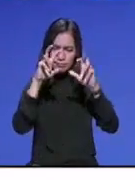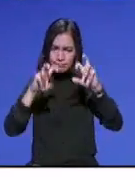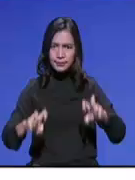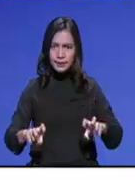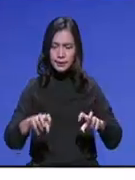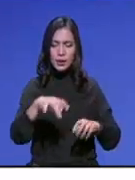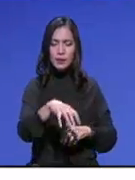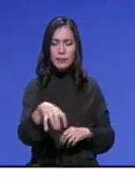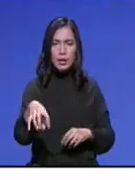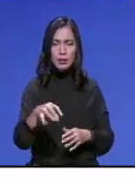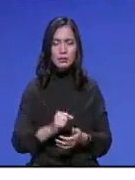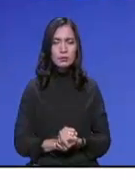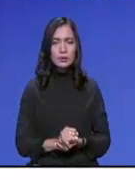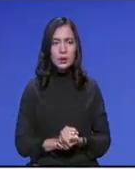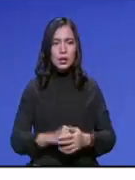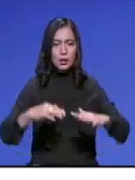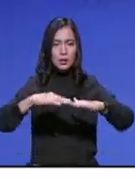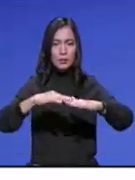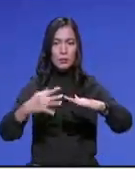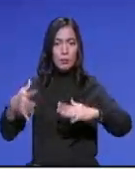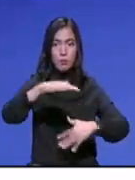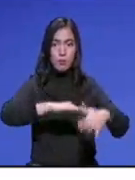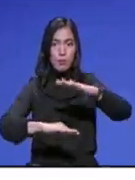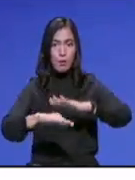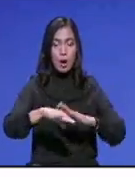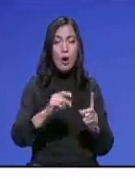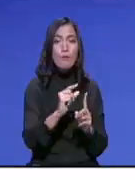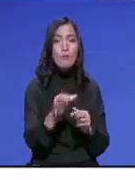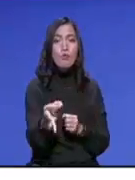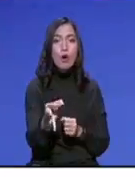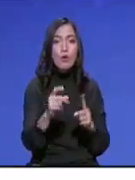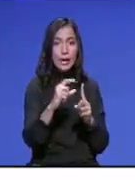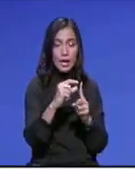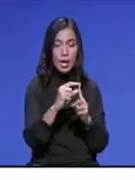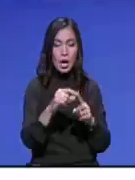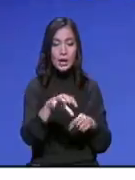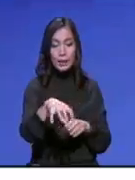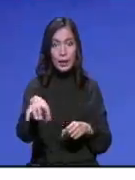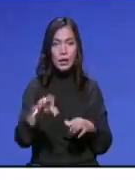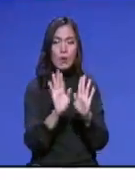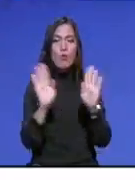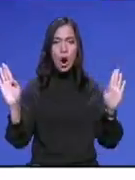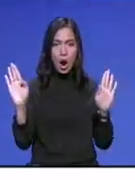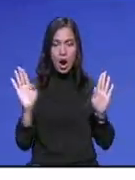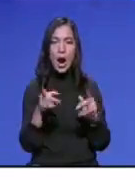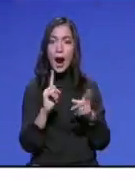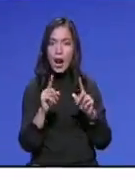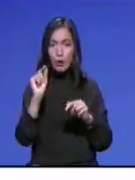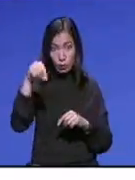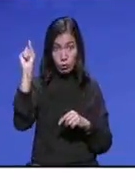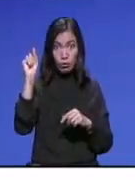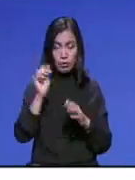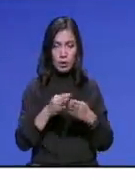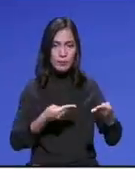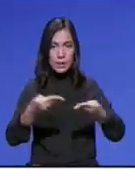lokasi. Kawasan reklamasi Pulau D selama ini adalah lokasi terbuka. Namun jika benar terjadi aktivitas seperti aktivitas bisnis